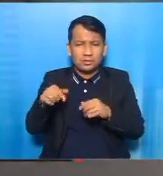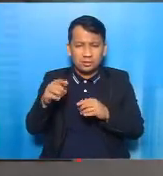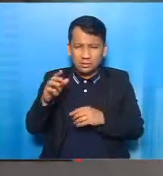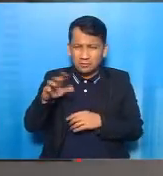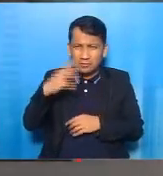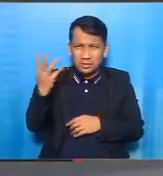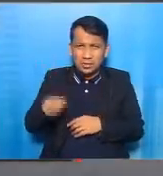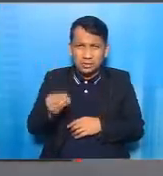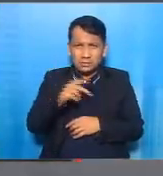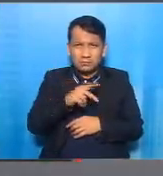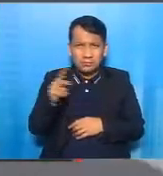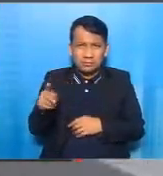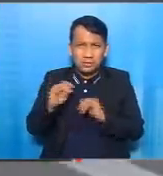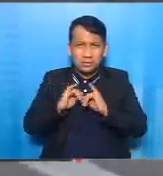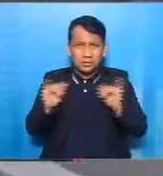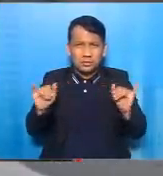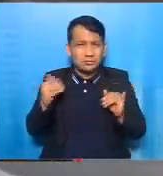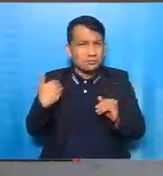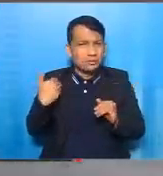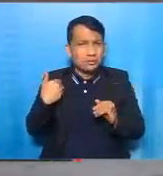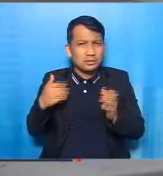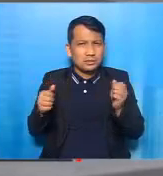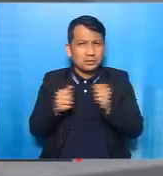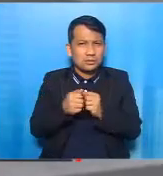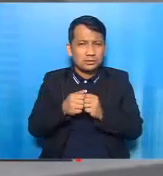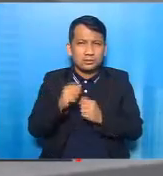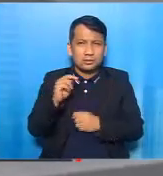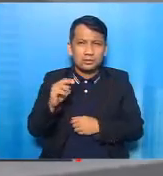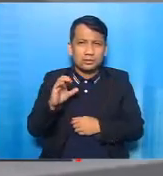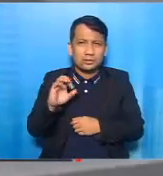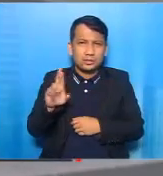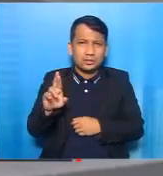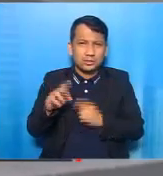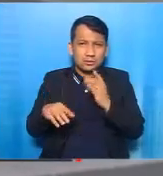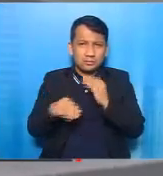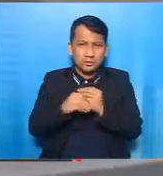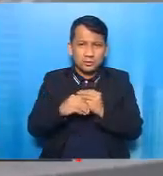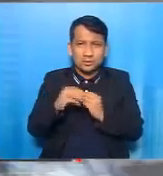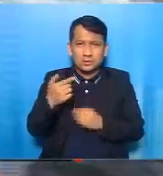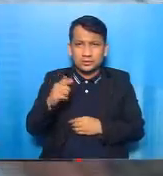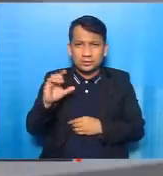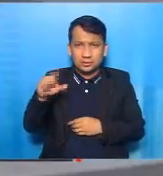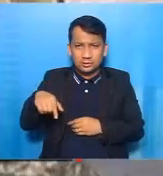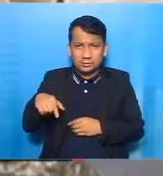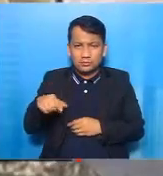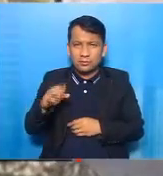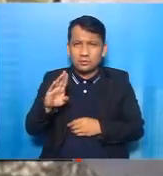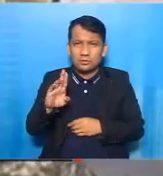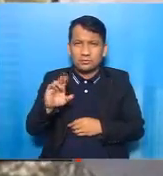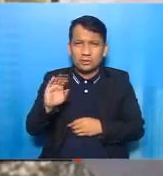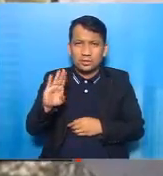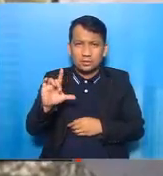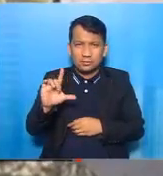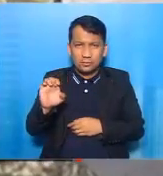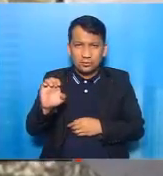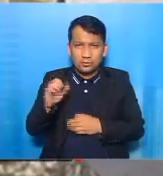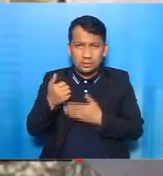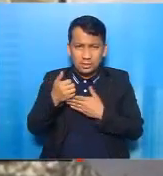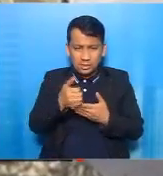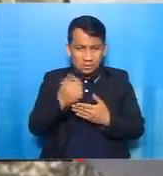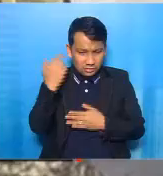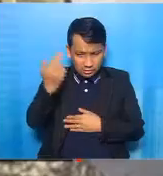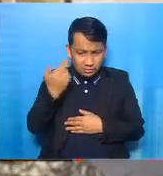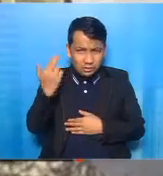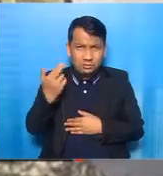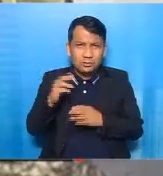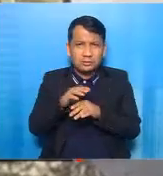at Pampanga na parehong hindi kasama sa NCR Plus na sinailalim sa GCQ bubble. Ang tinutulong sanhi nito